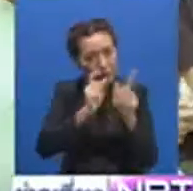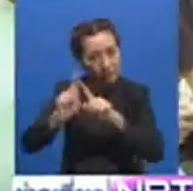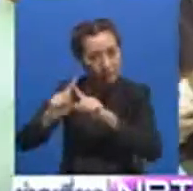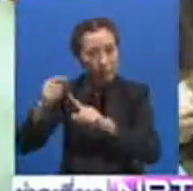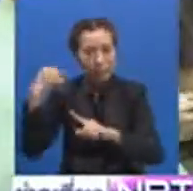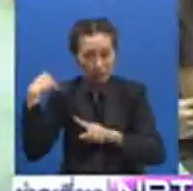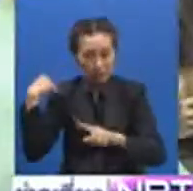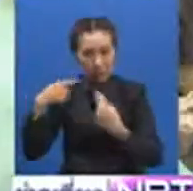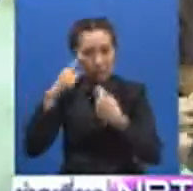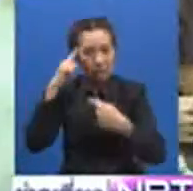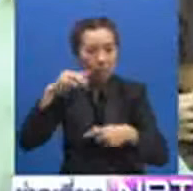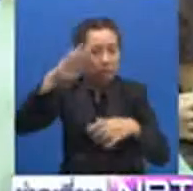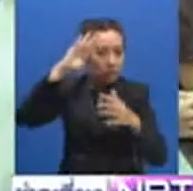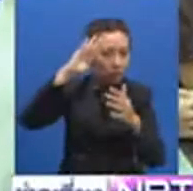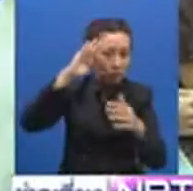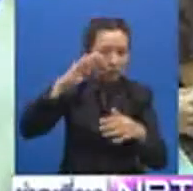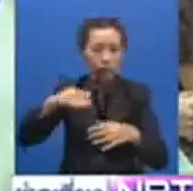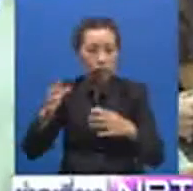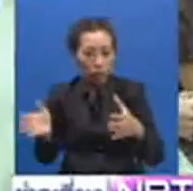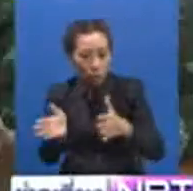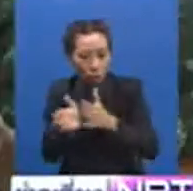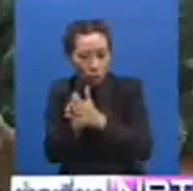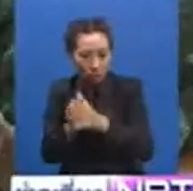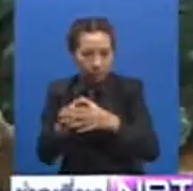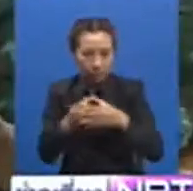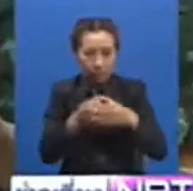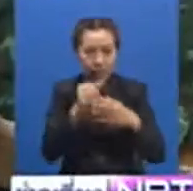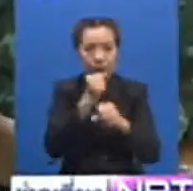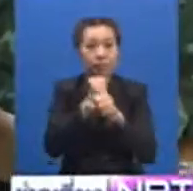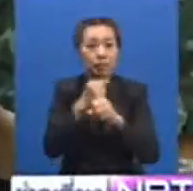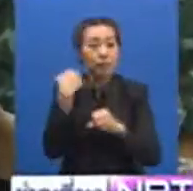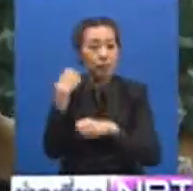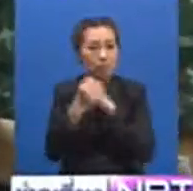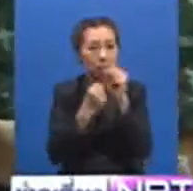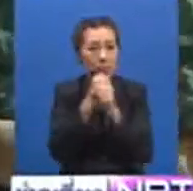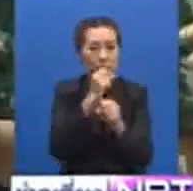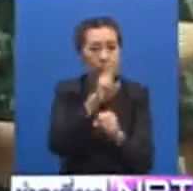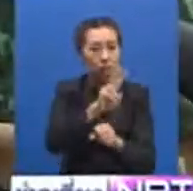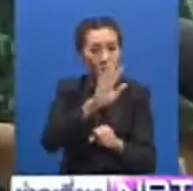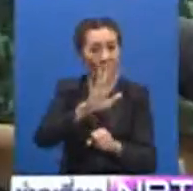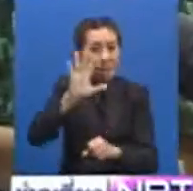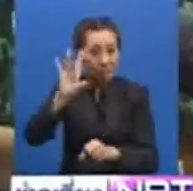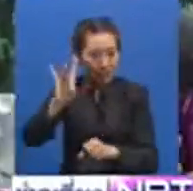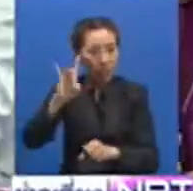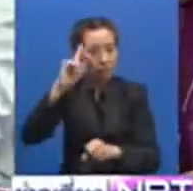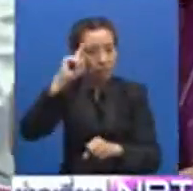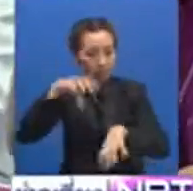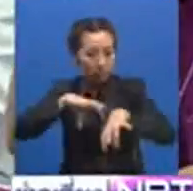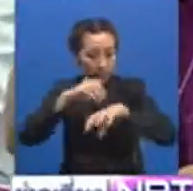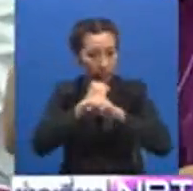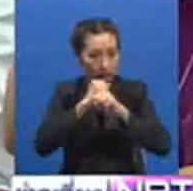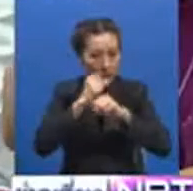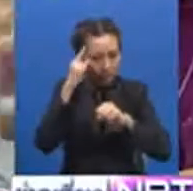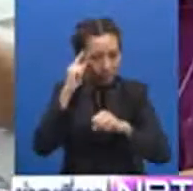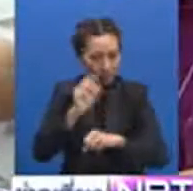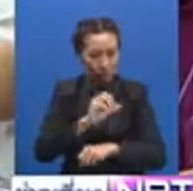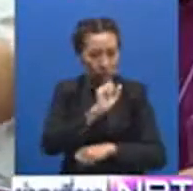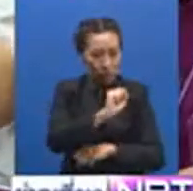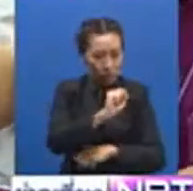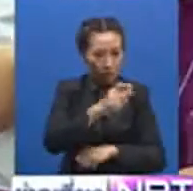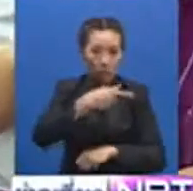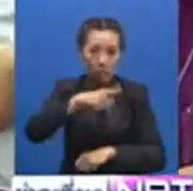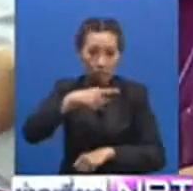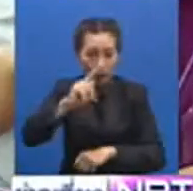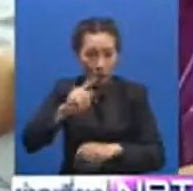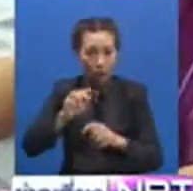ทัพน้อยที่ 4มาร่วมขับเครื่องการแก้ปัญหาอีกหน่วยหนึ่งโดยในปี 2558จะขับเคลื่อน 2ประกอบอำเภอให้เป็น